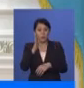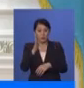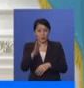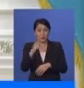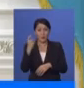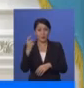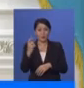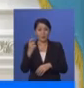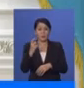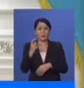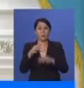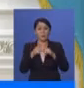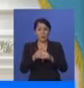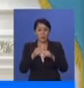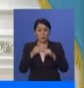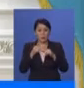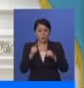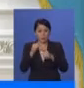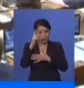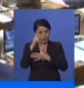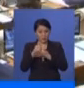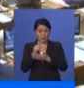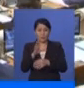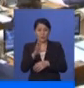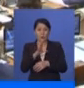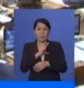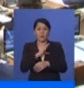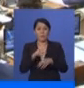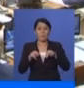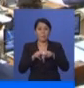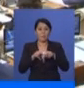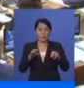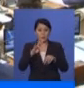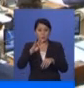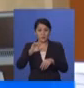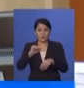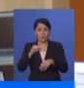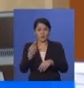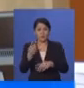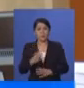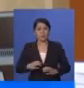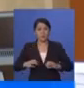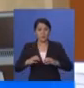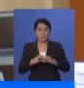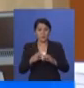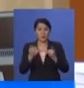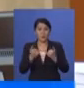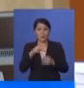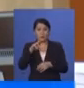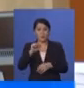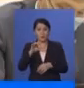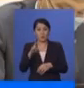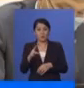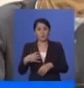және экономикалық тұрғыдан дамуының тұғыры болатынына сенім білдірді. Бұл ретте парламент ұлттық қоғамдық сенім кеңесінің бастамасы бойынша қазірдің өзінде